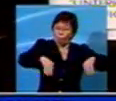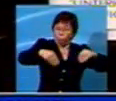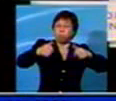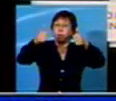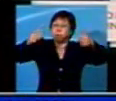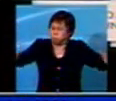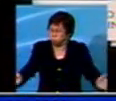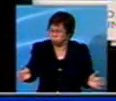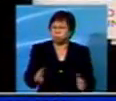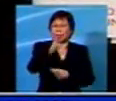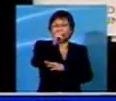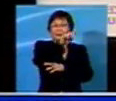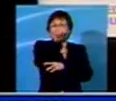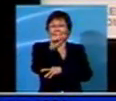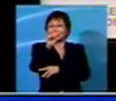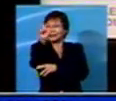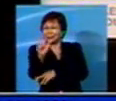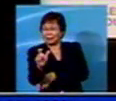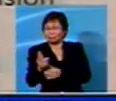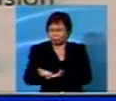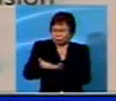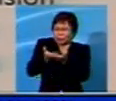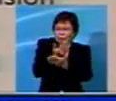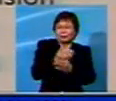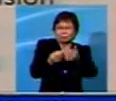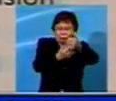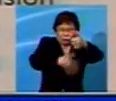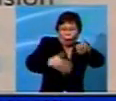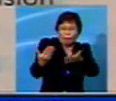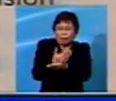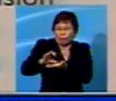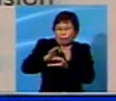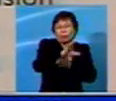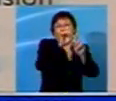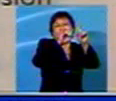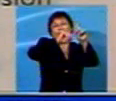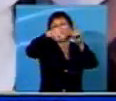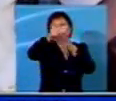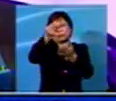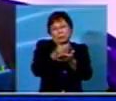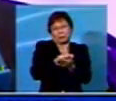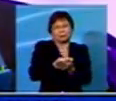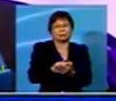menggalakkan Naza Italia bercadang untuk membuka cawangan baru dengan pelaburan berjumlah R